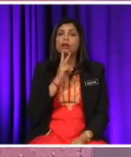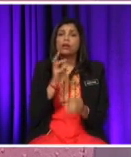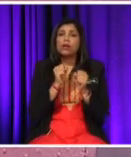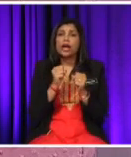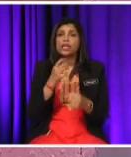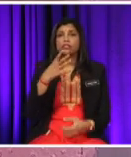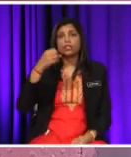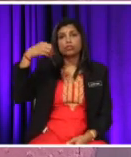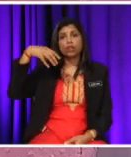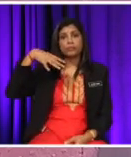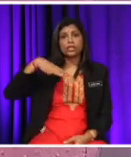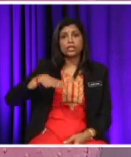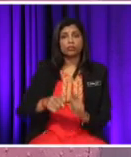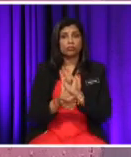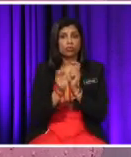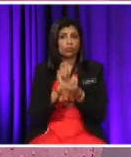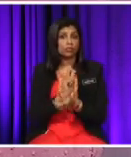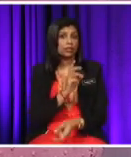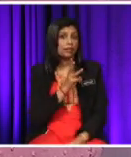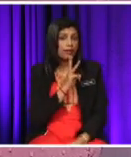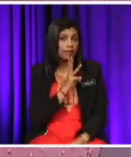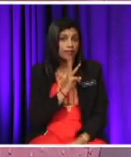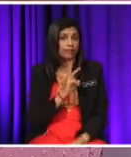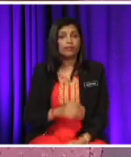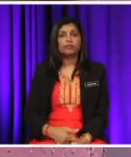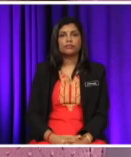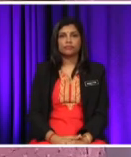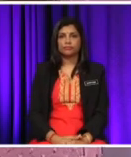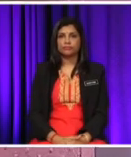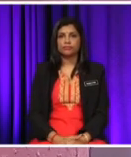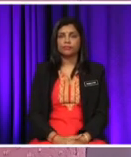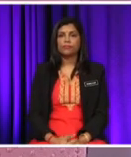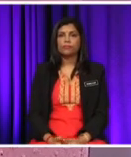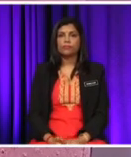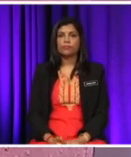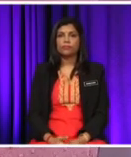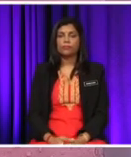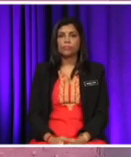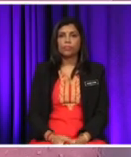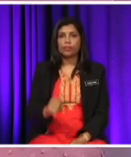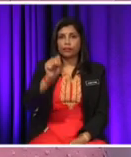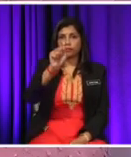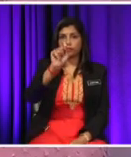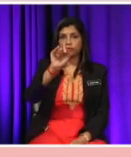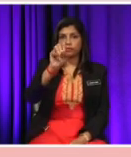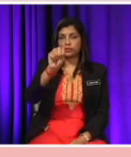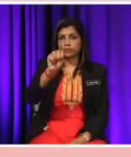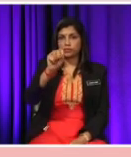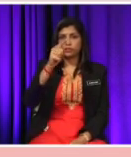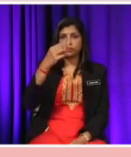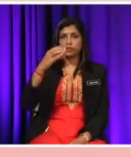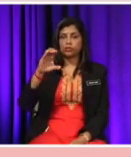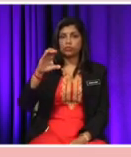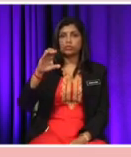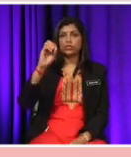tapi 273 Kelvin Oke dan akhir sekali steam steam adalah 100 derajat Celcius